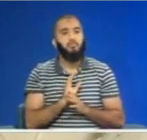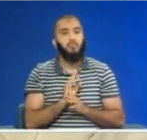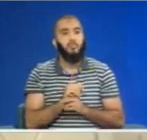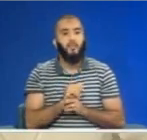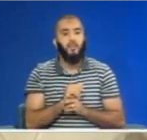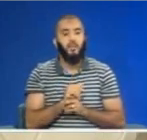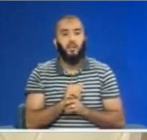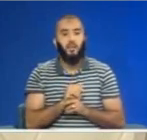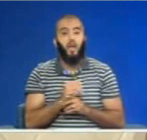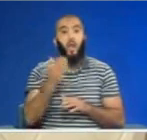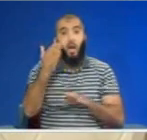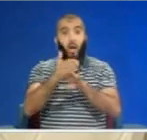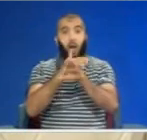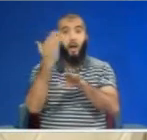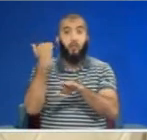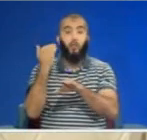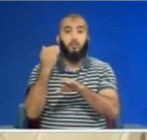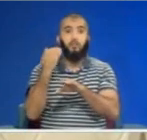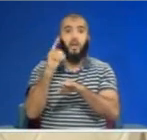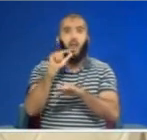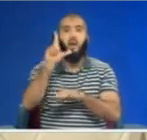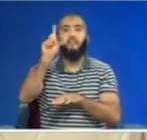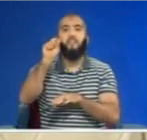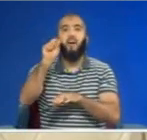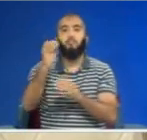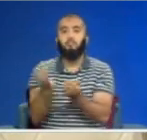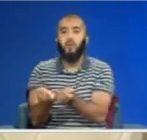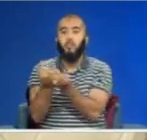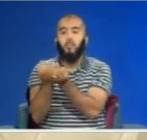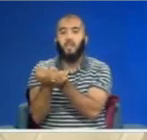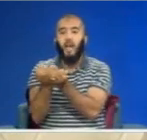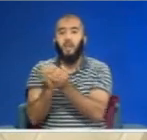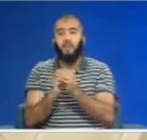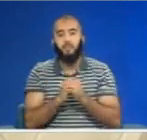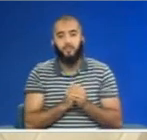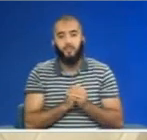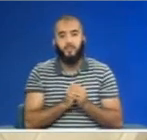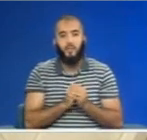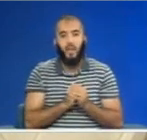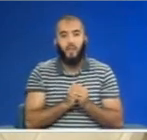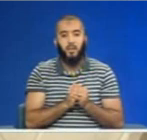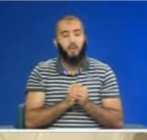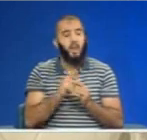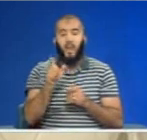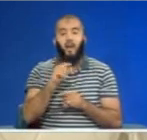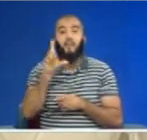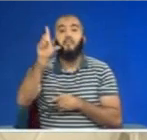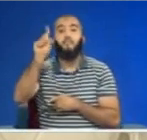بما يسمى عندهم في وقتهم بعشرين مثقال، والعشرين مثقال هي عشرين دينار من